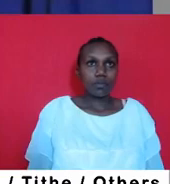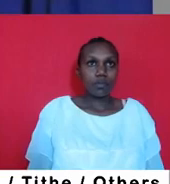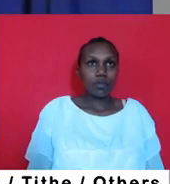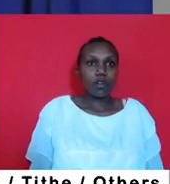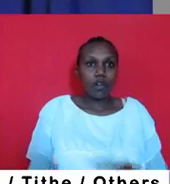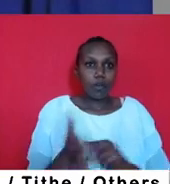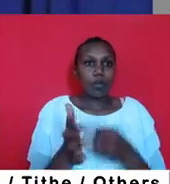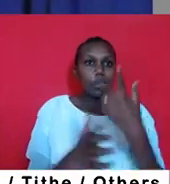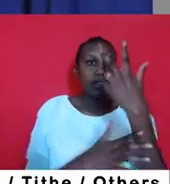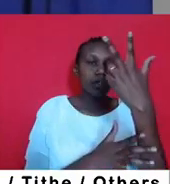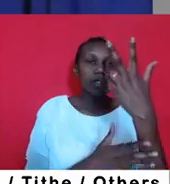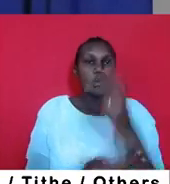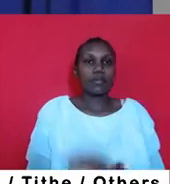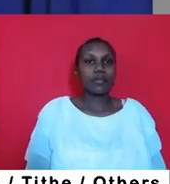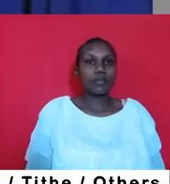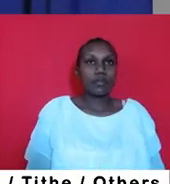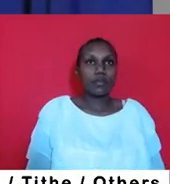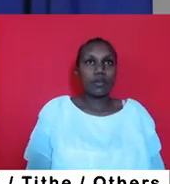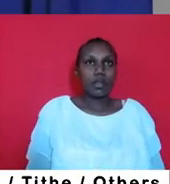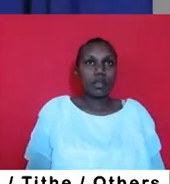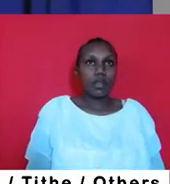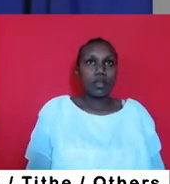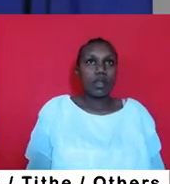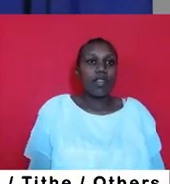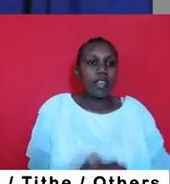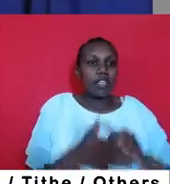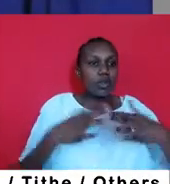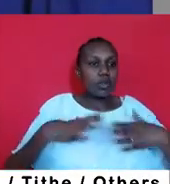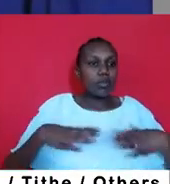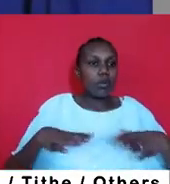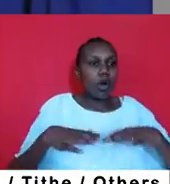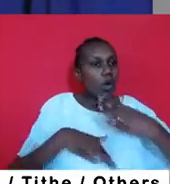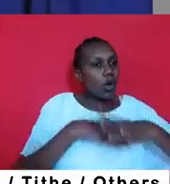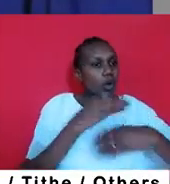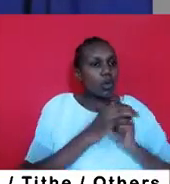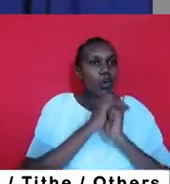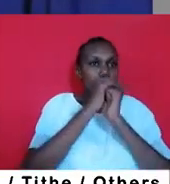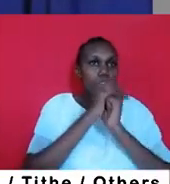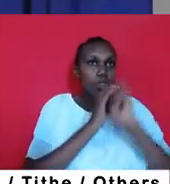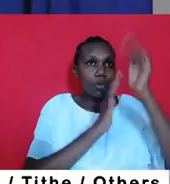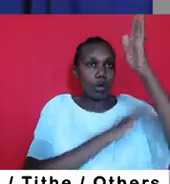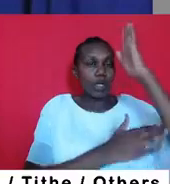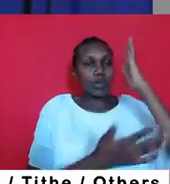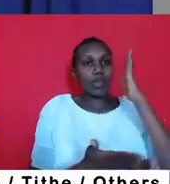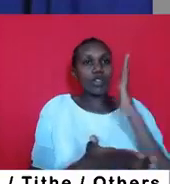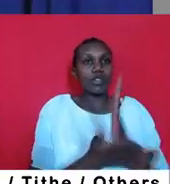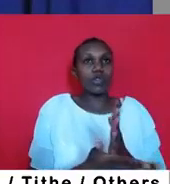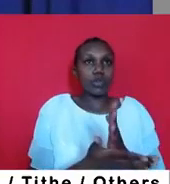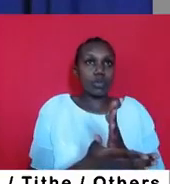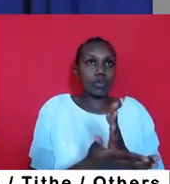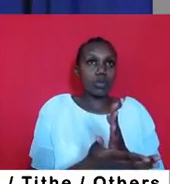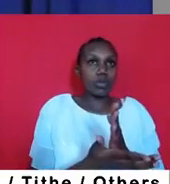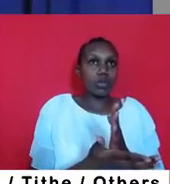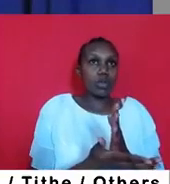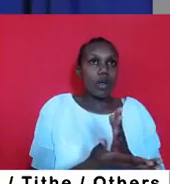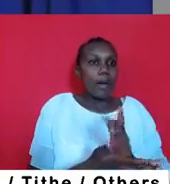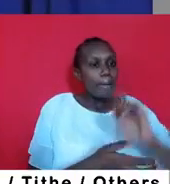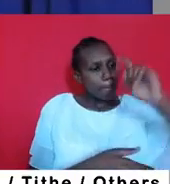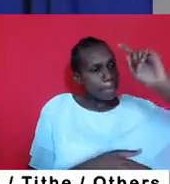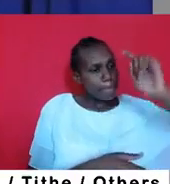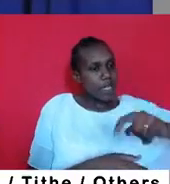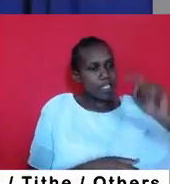Ya tatu, ndio tuwe watu wa kuabudu Mungu kwa haki na kweli,